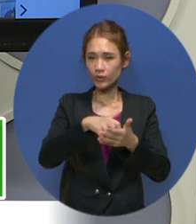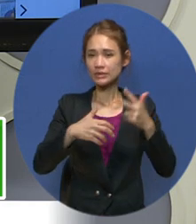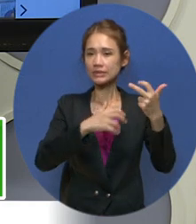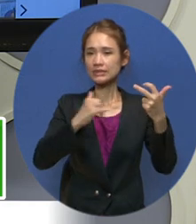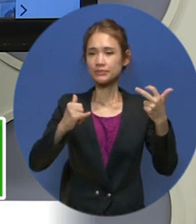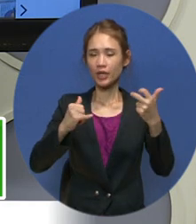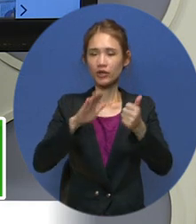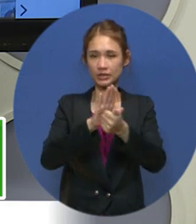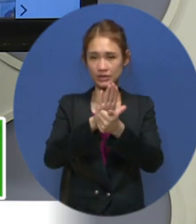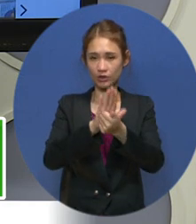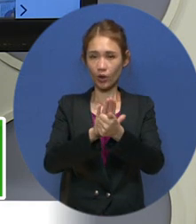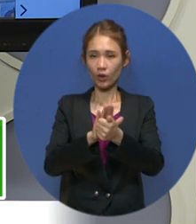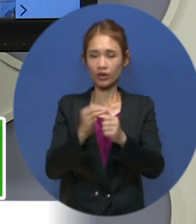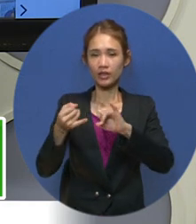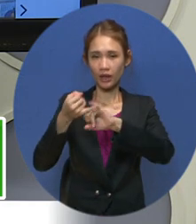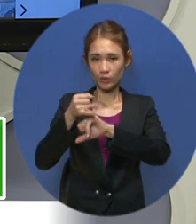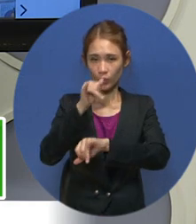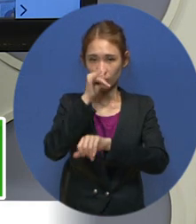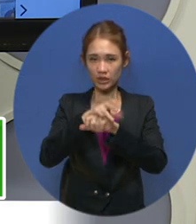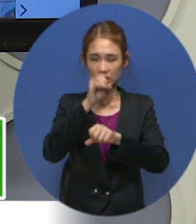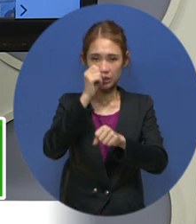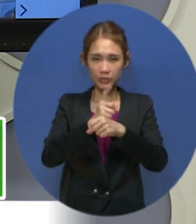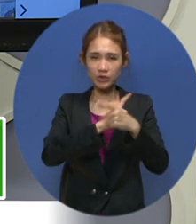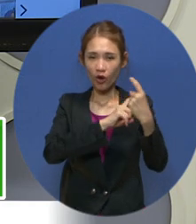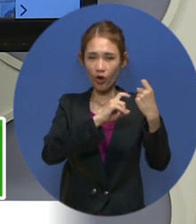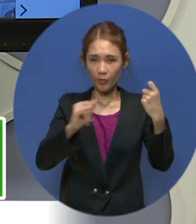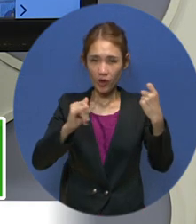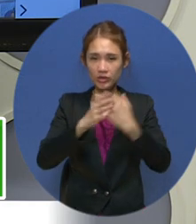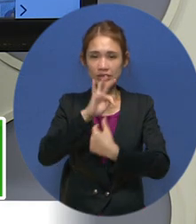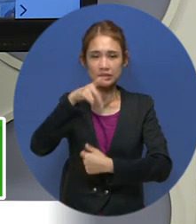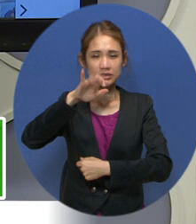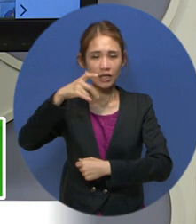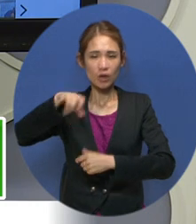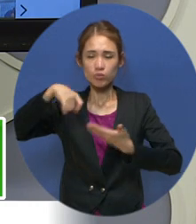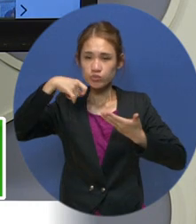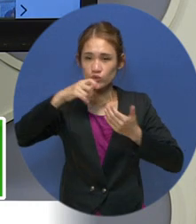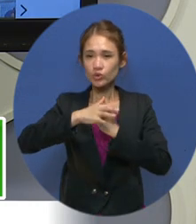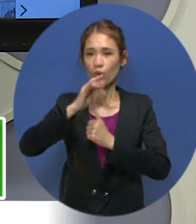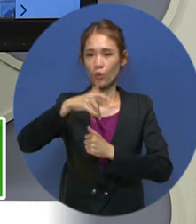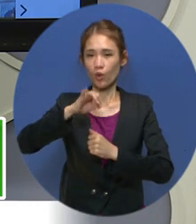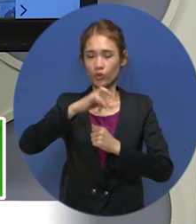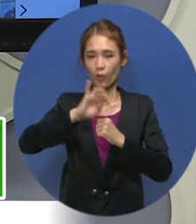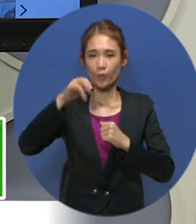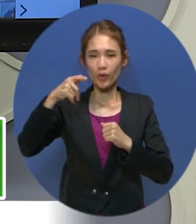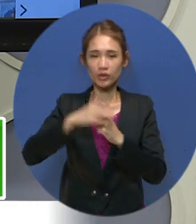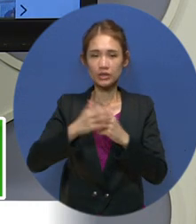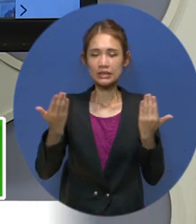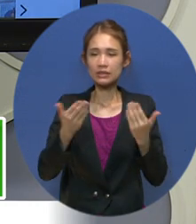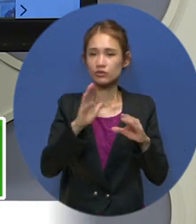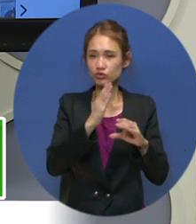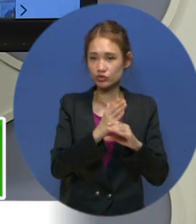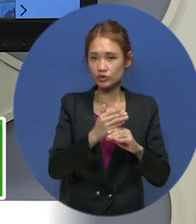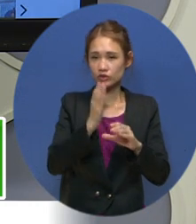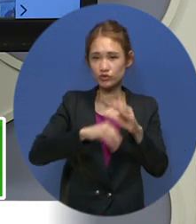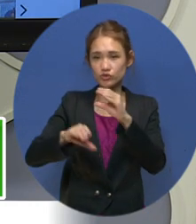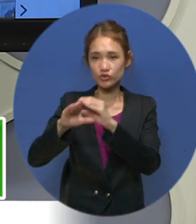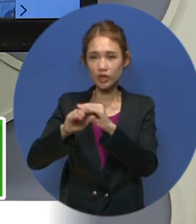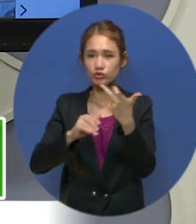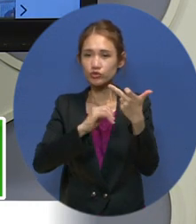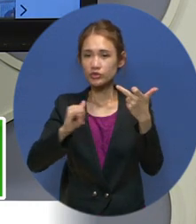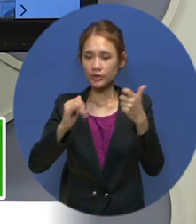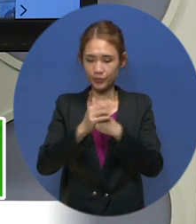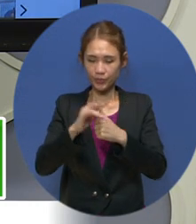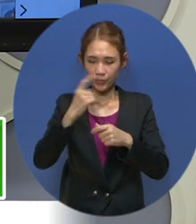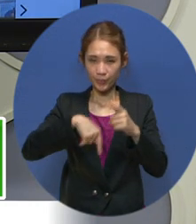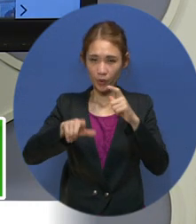계획으로 이미 십여 명은 신세계푸드 동원 홈 푸드 등에서 일하고 있으며 추가로 60명이 인턴으로